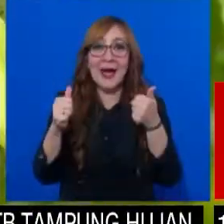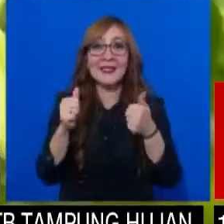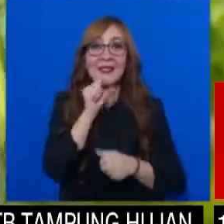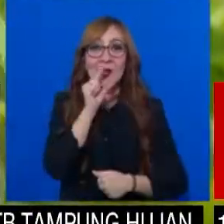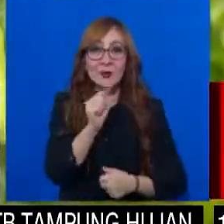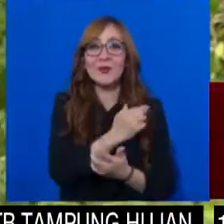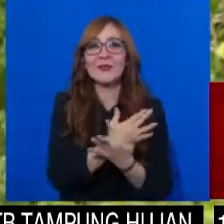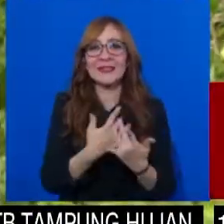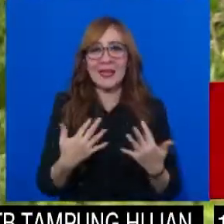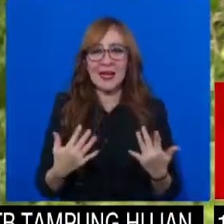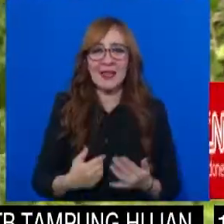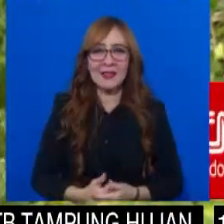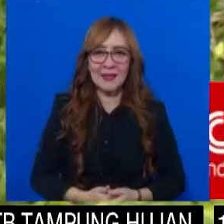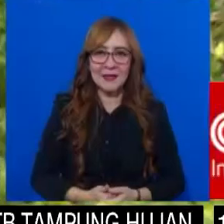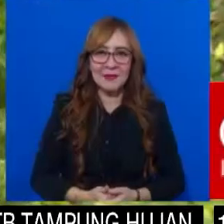juga.